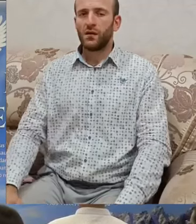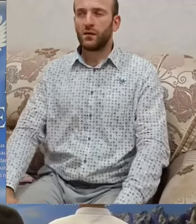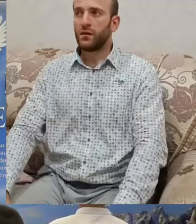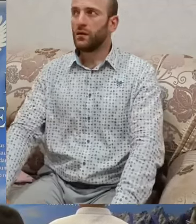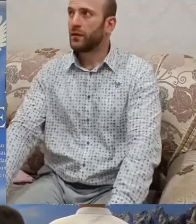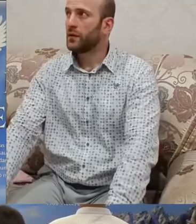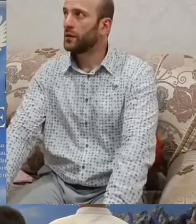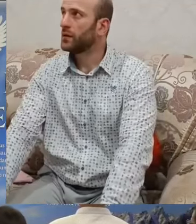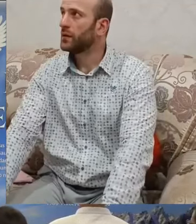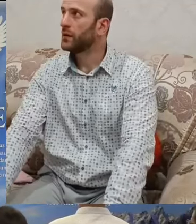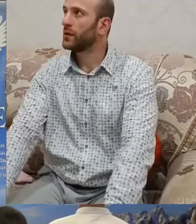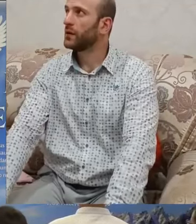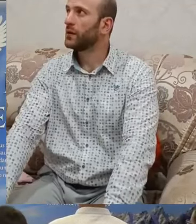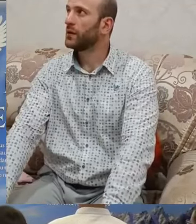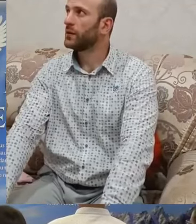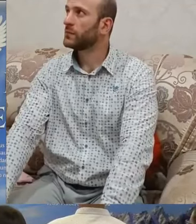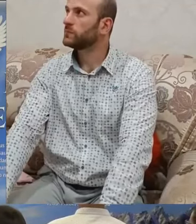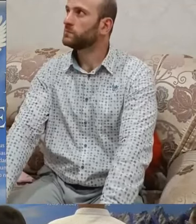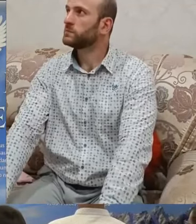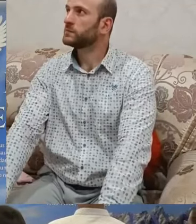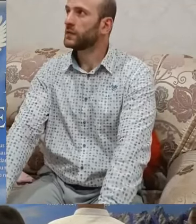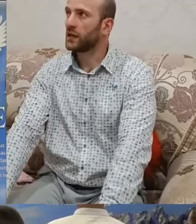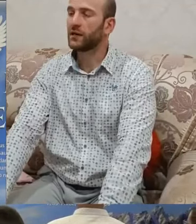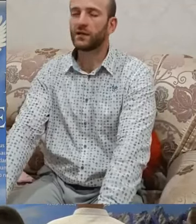Mes galime dar pagėdoti. Можем ли мы еще попеть?